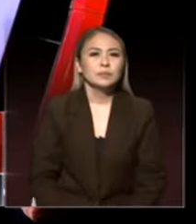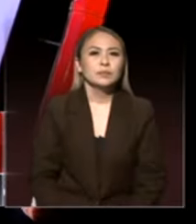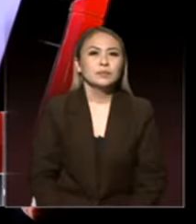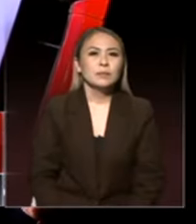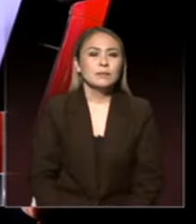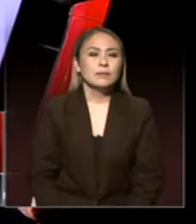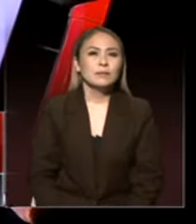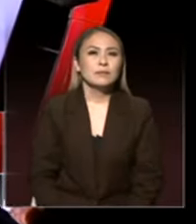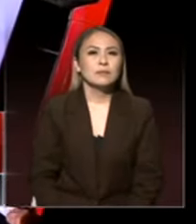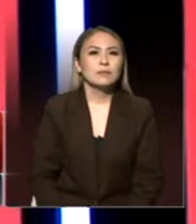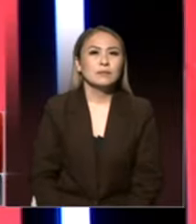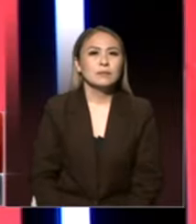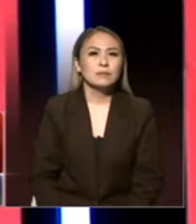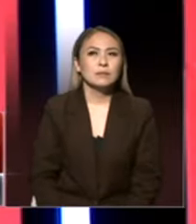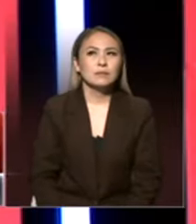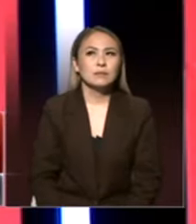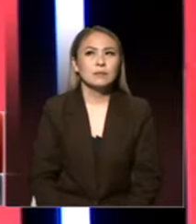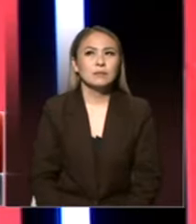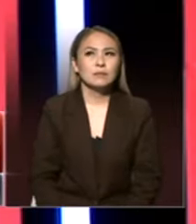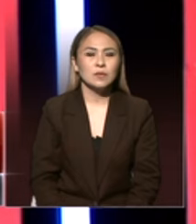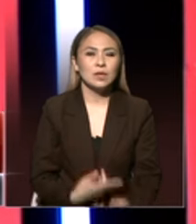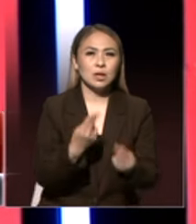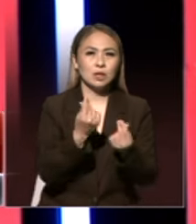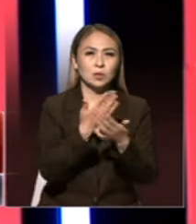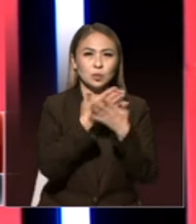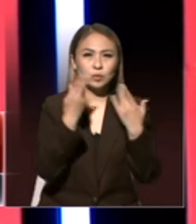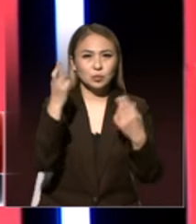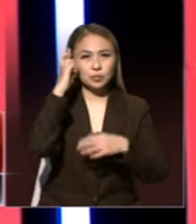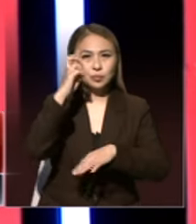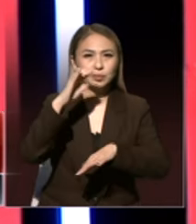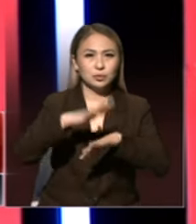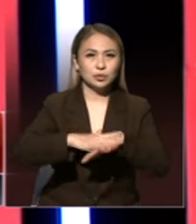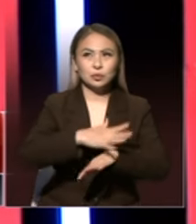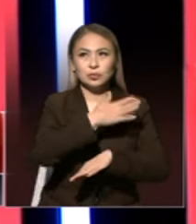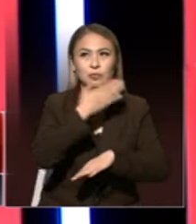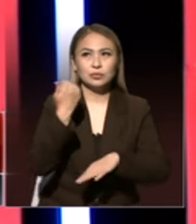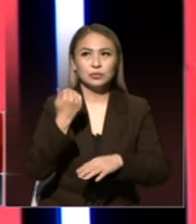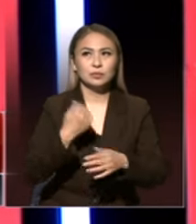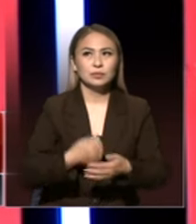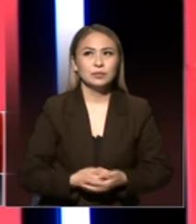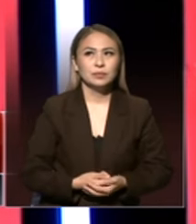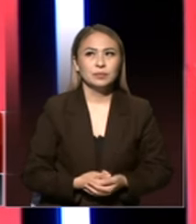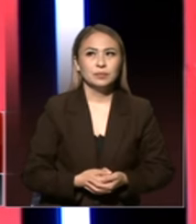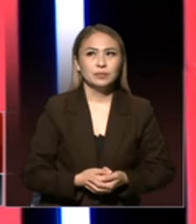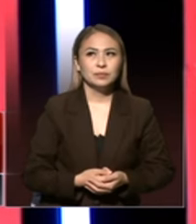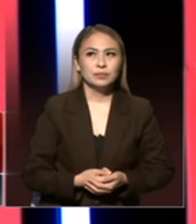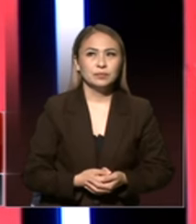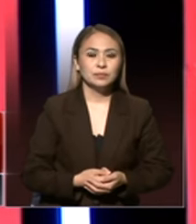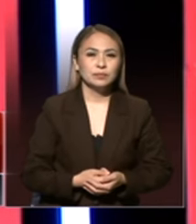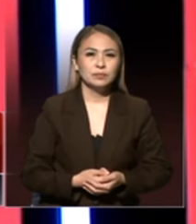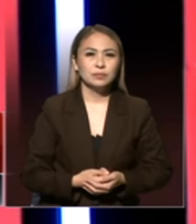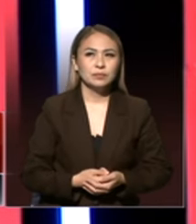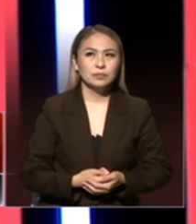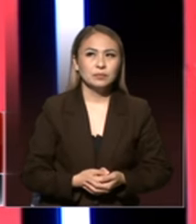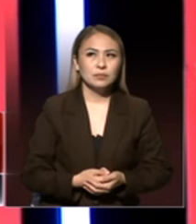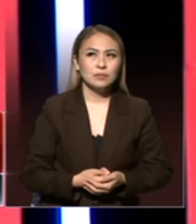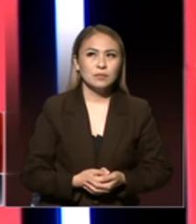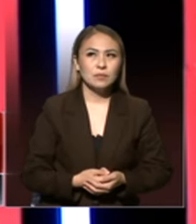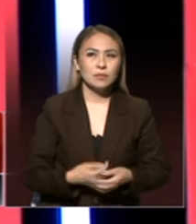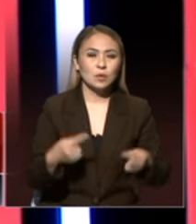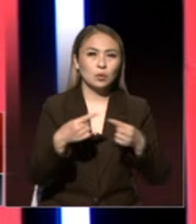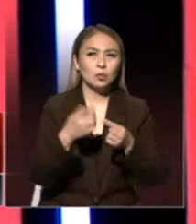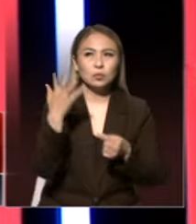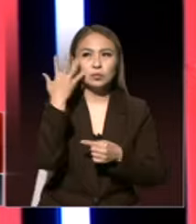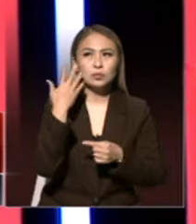бе? Енді Бақыт мырза, ақша жоқ, бюджет жоқ деп айтып, бір енді негізі секілді. Сол енді қашанғы біз